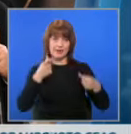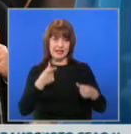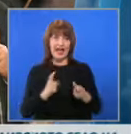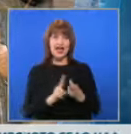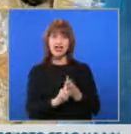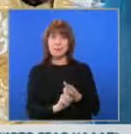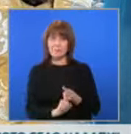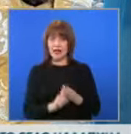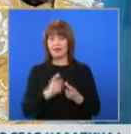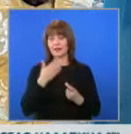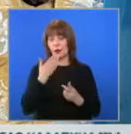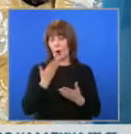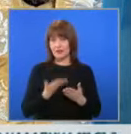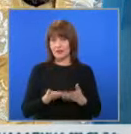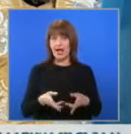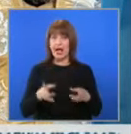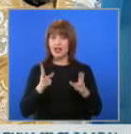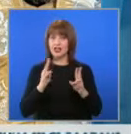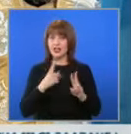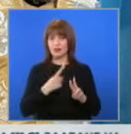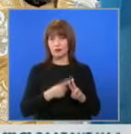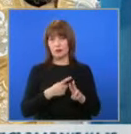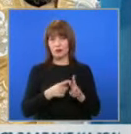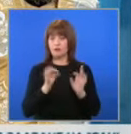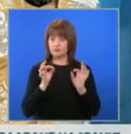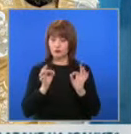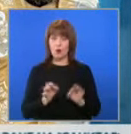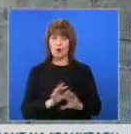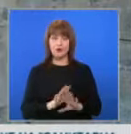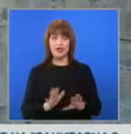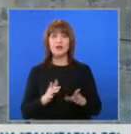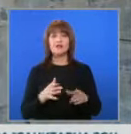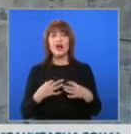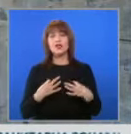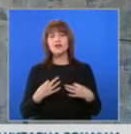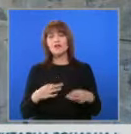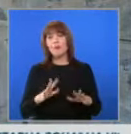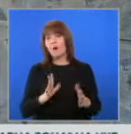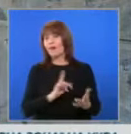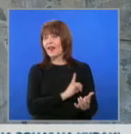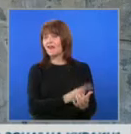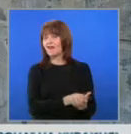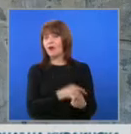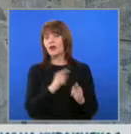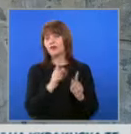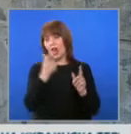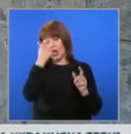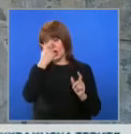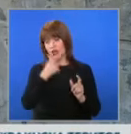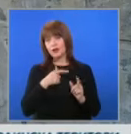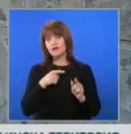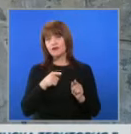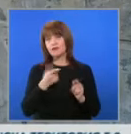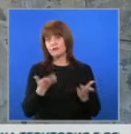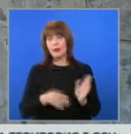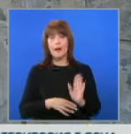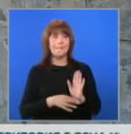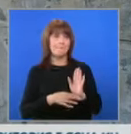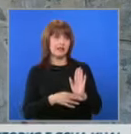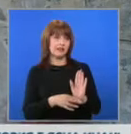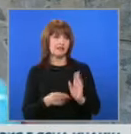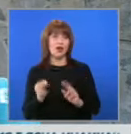че решението на митрополит Николай е окончателно. Всеки има свободна воля, това е негово лично желание и негово виждане, което беше представено в заседание на